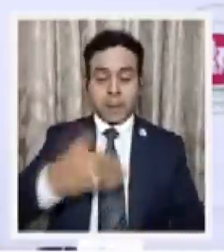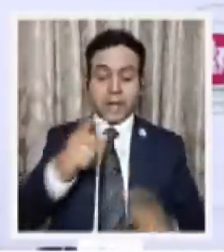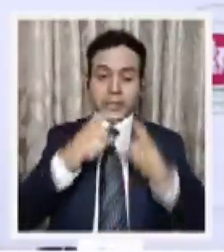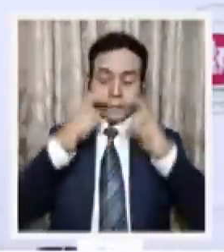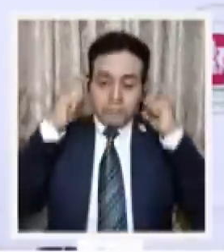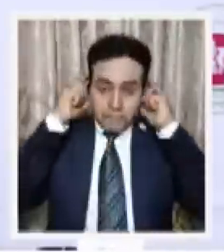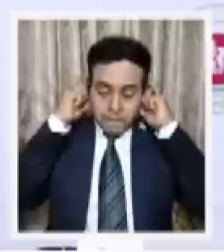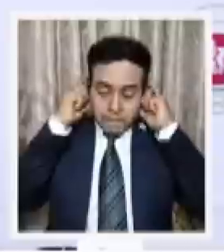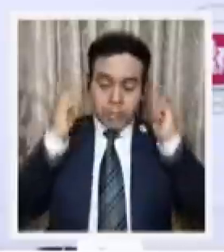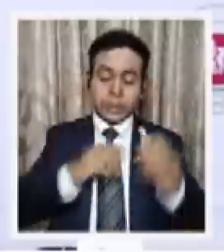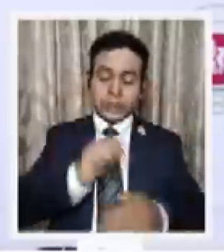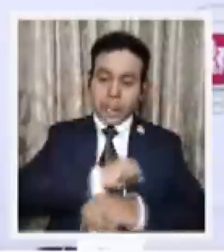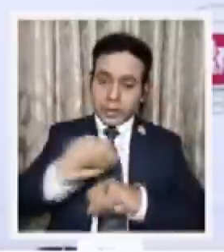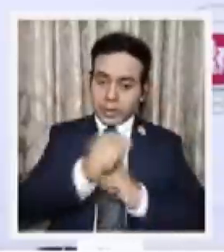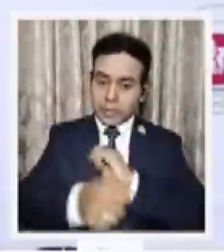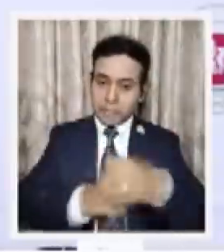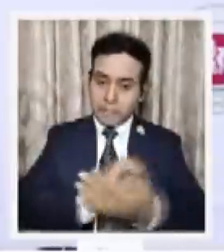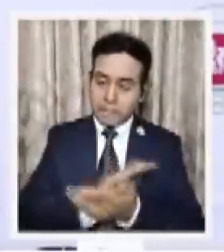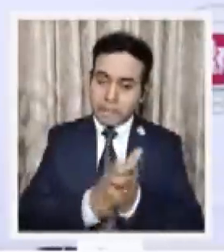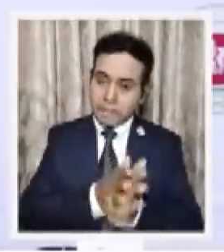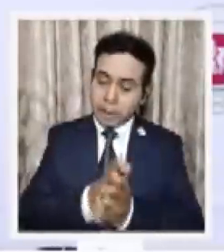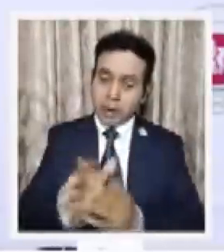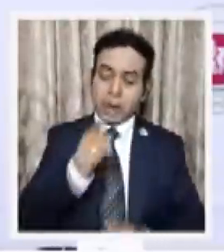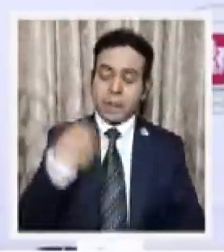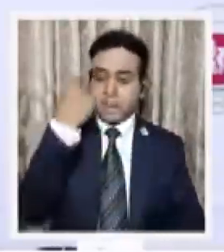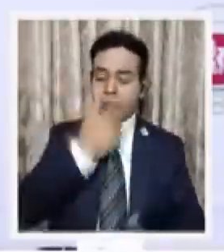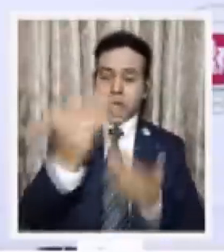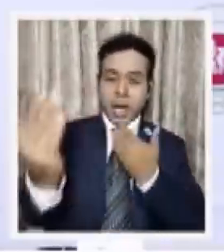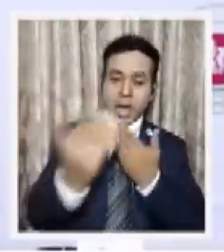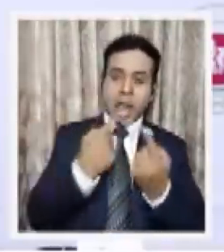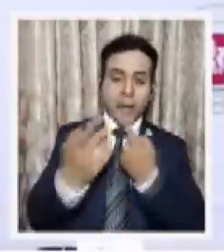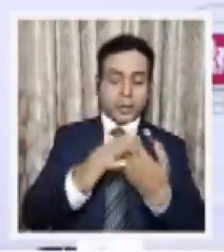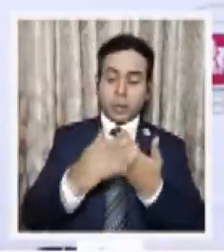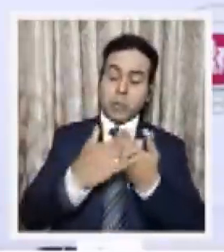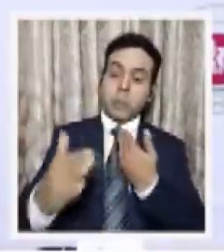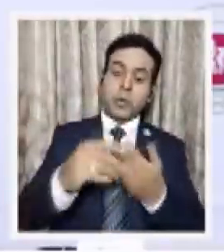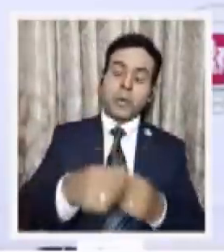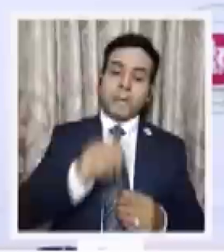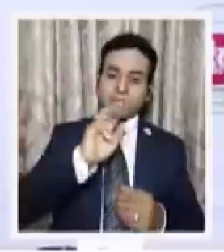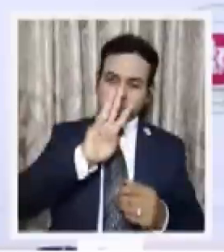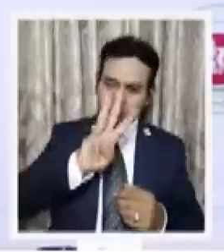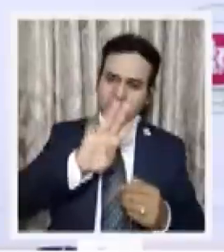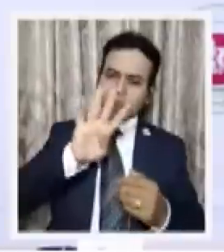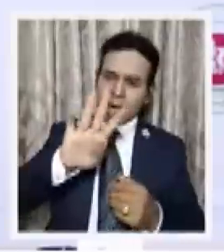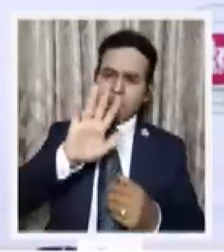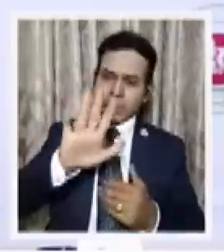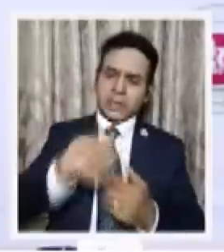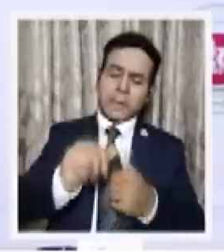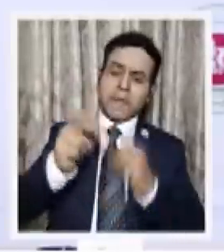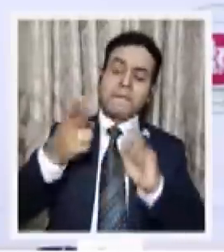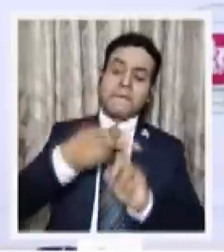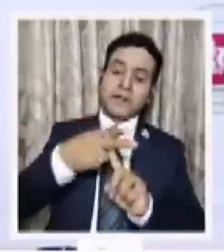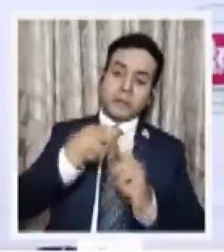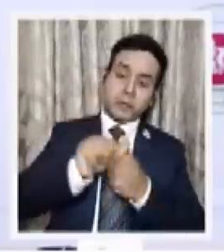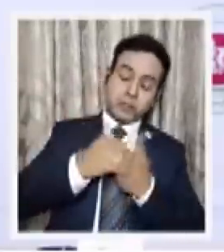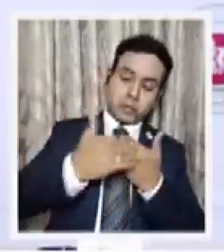দিয়ে 20 সেকেন্ড ধরে হাত ধোয়া, সামাজিক দূরত্ব কমপক্ষে 3 ফিট, ব্যাক মিটার সামাজিক দূরত্ব বজায় রাখা, জনসমাগম এড়িয়ে চলা,